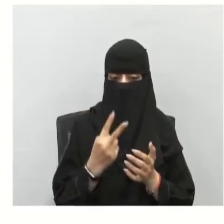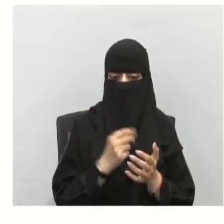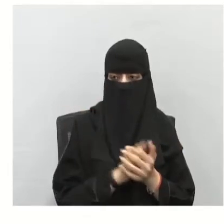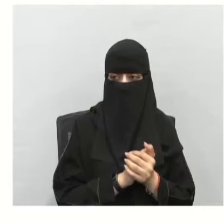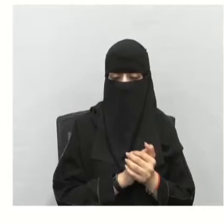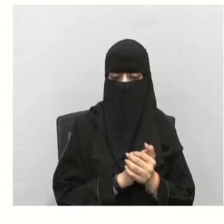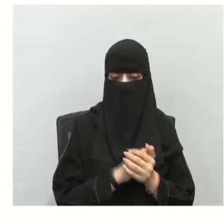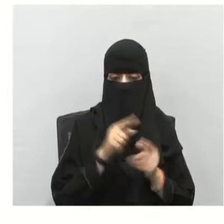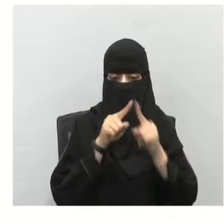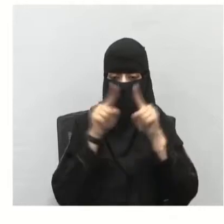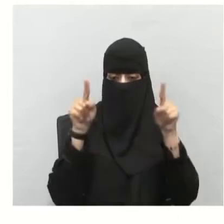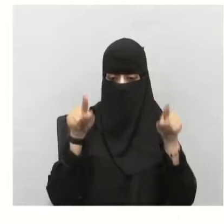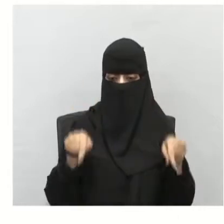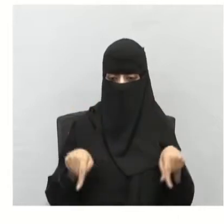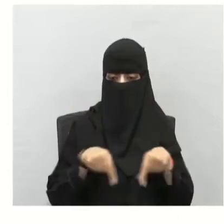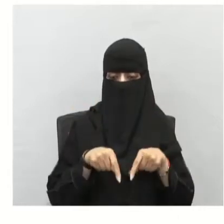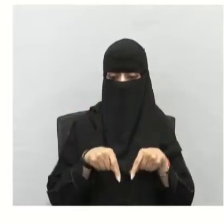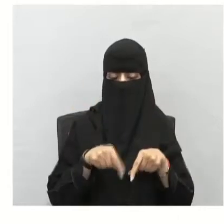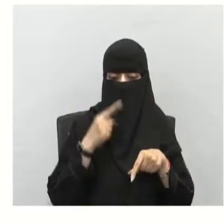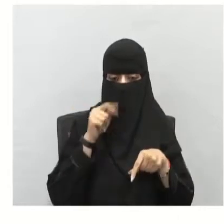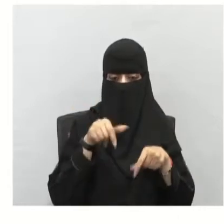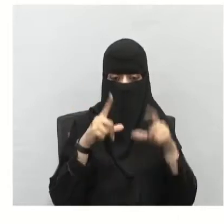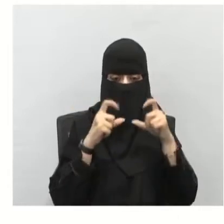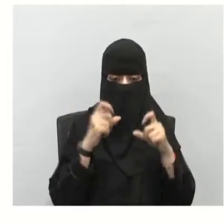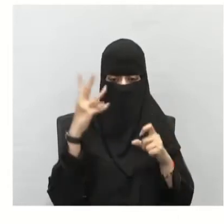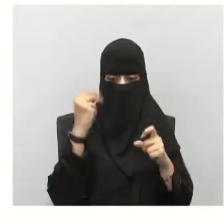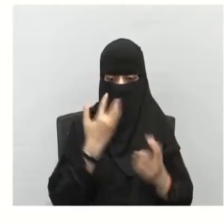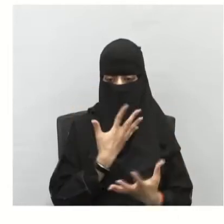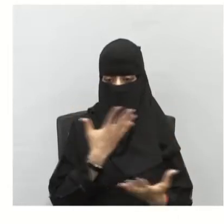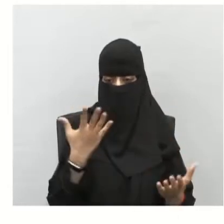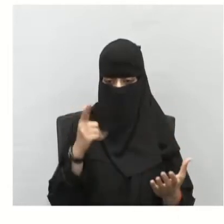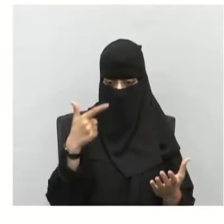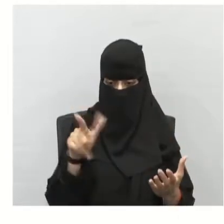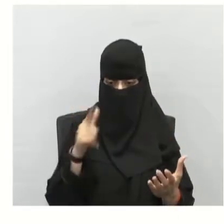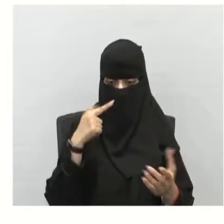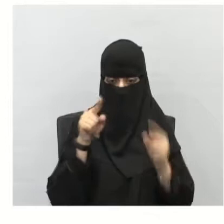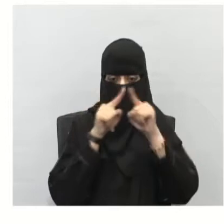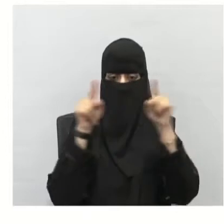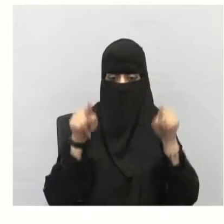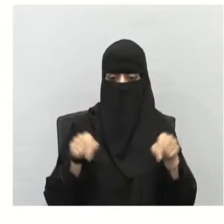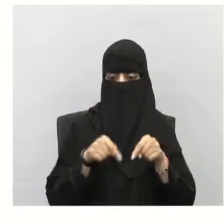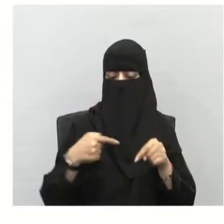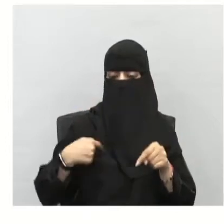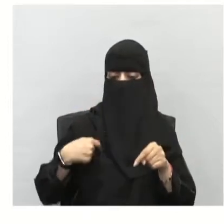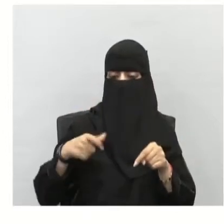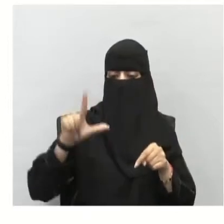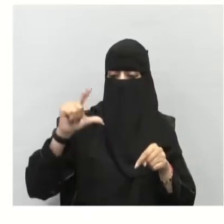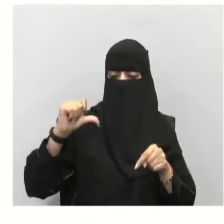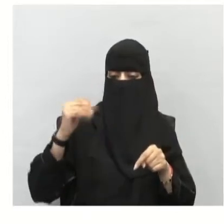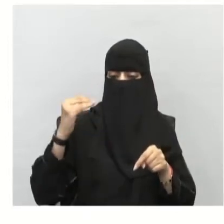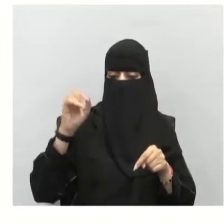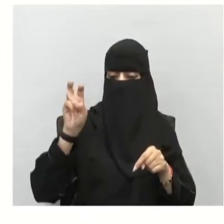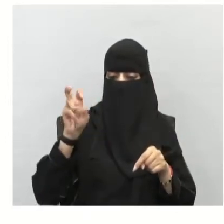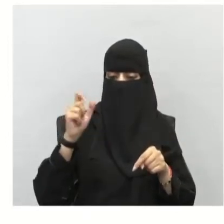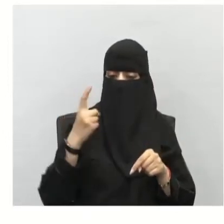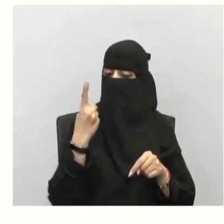هنا في هذا، هنا في هذه الشريحة لدينا هنا لوحة المئة. ما هي لوحة المئة؟ لاحظوا